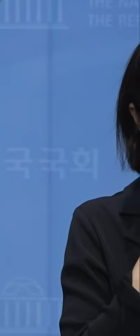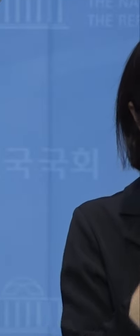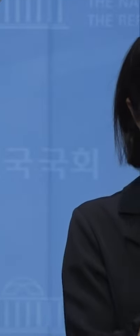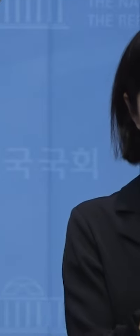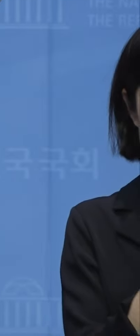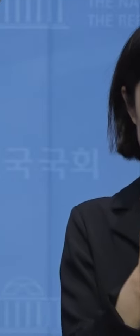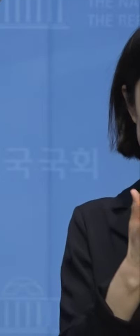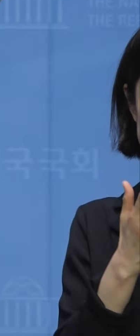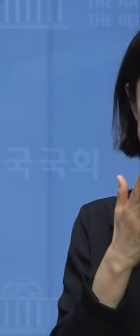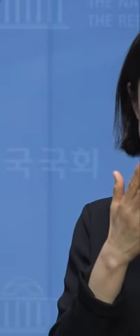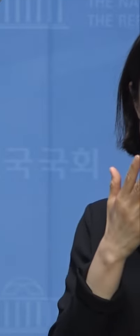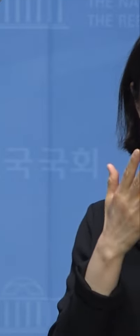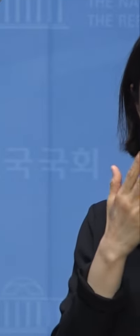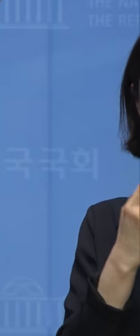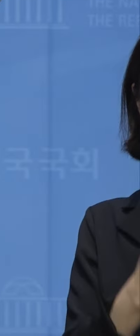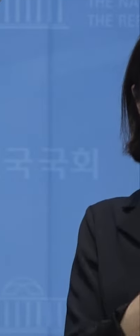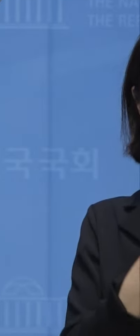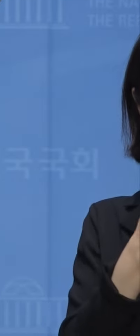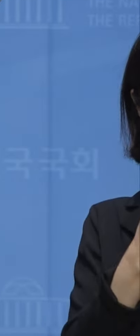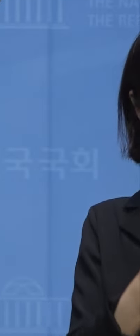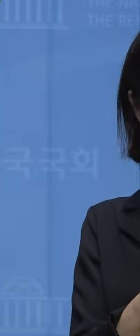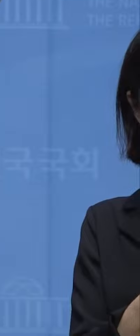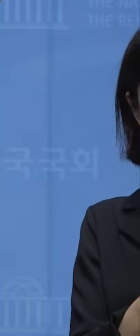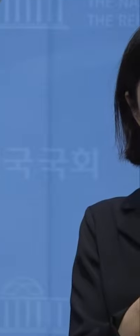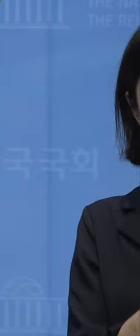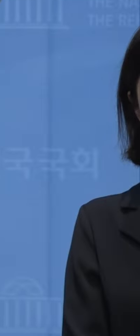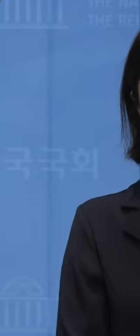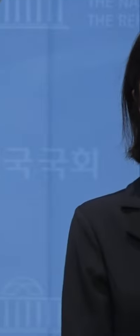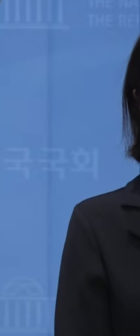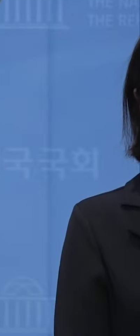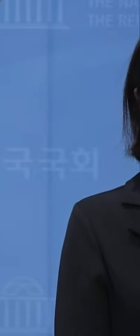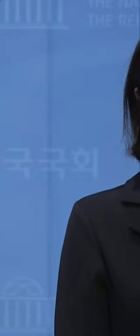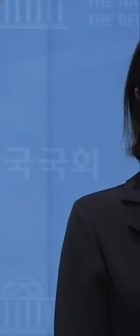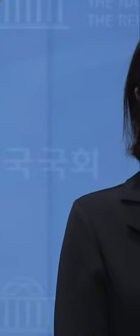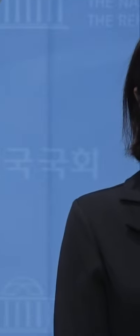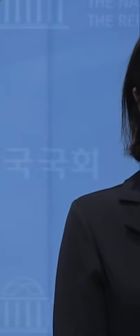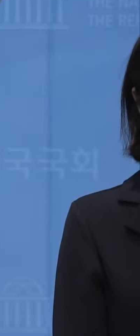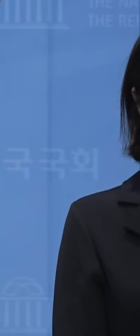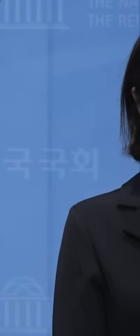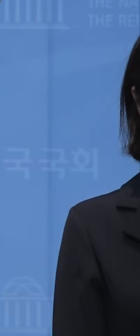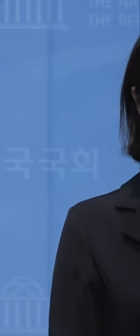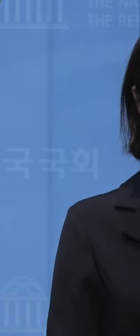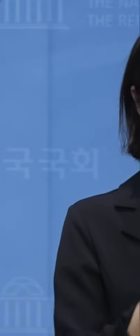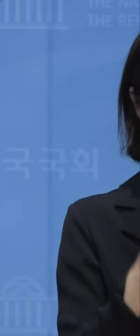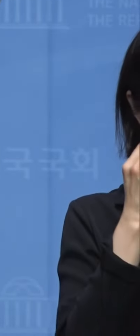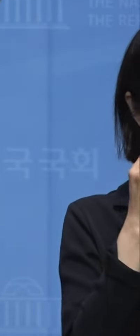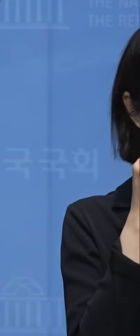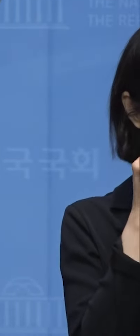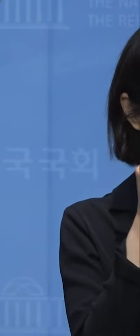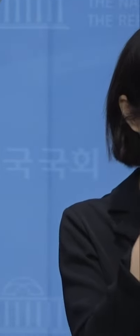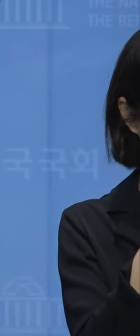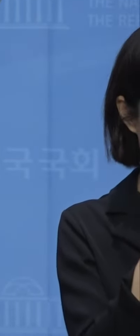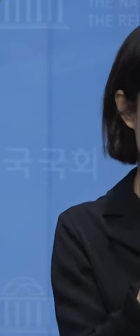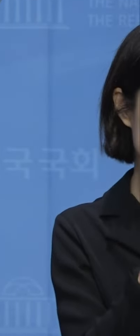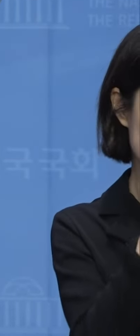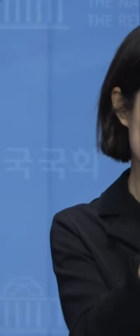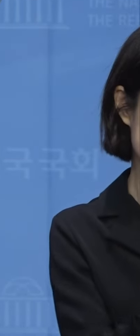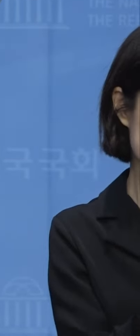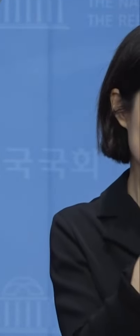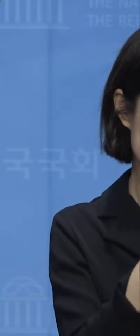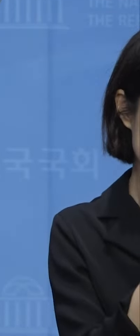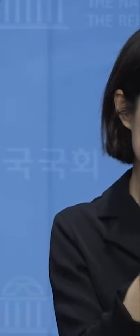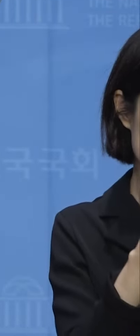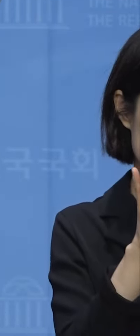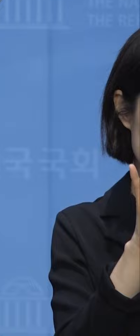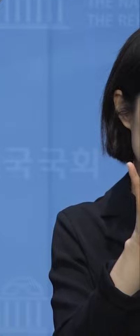물리적으로 좀 수월하게 서명을 할 수 있었으면 이미 100만이 넘었을 거라고 보이는데 이게 국민의 뜻이 아닌가 하는